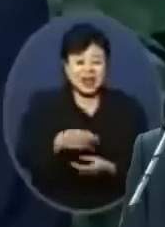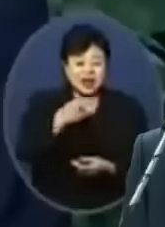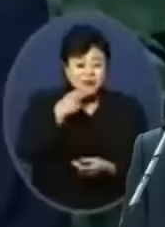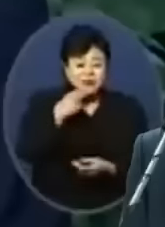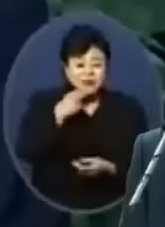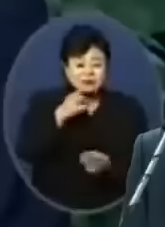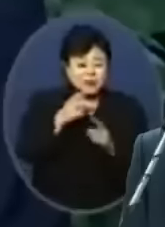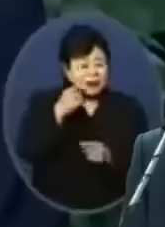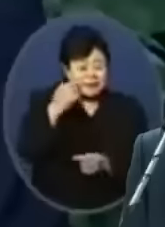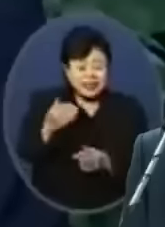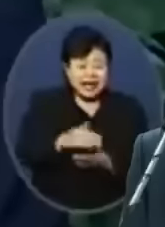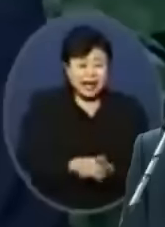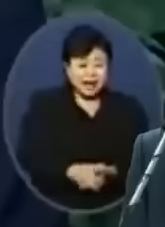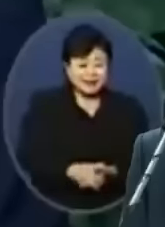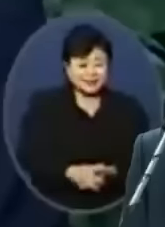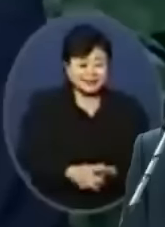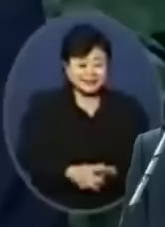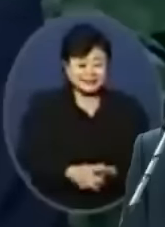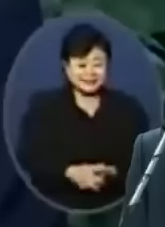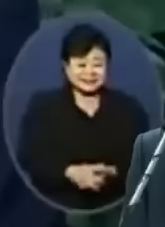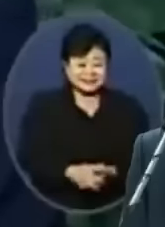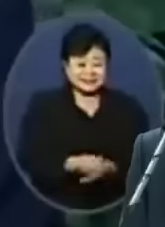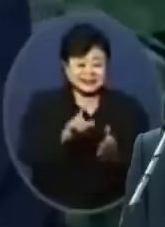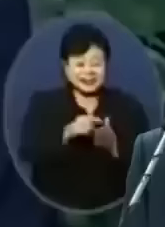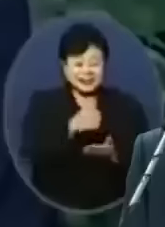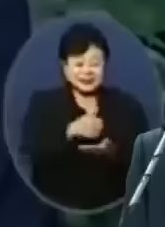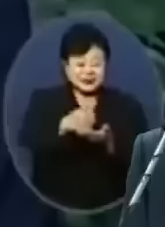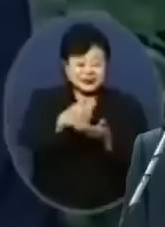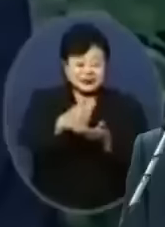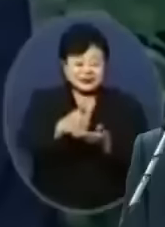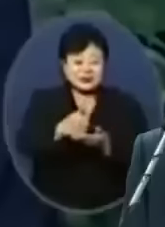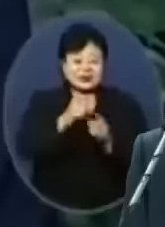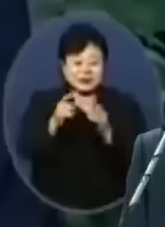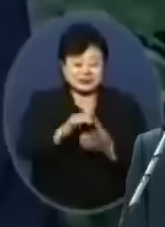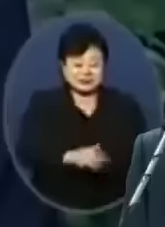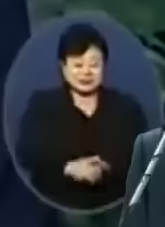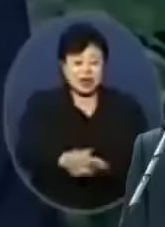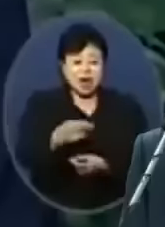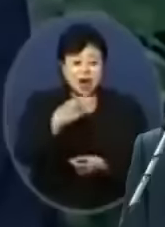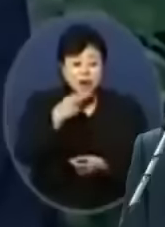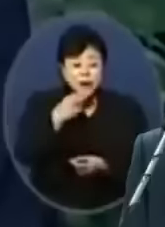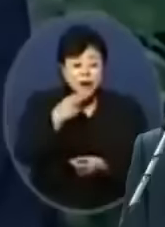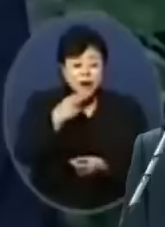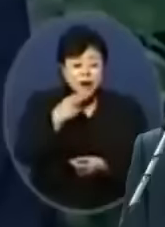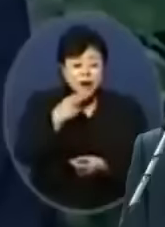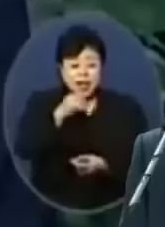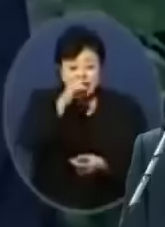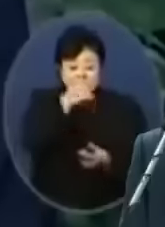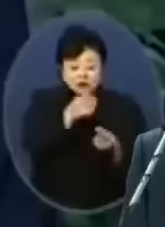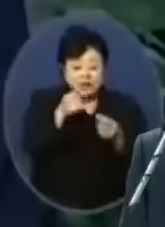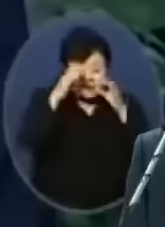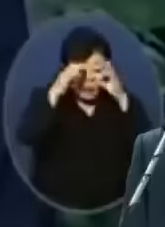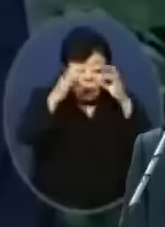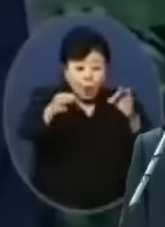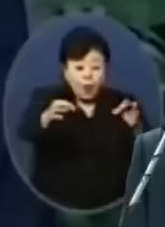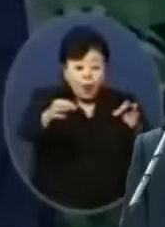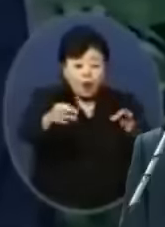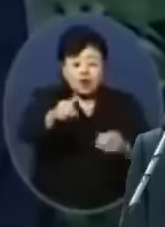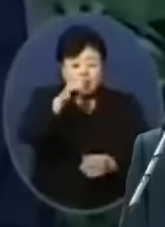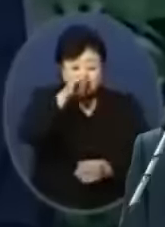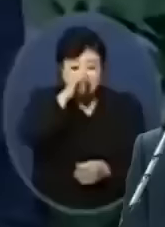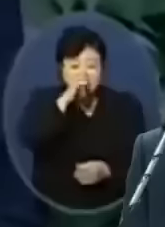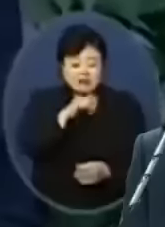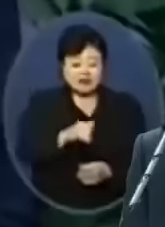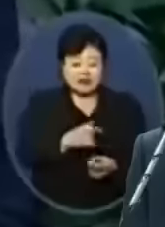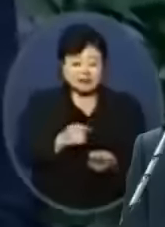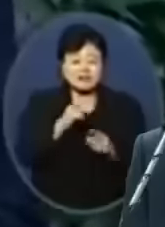없는데 어떻게 말을 합니까? 그때 주님께서 전달 하신 말씀이 없는 것을 있는 것 같이 보고 있는 것